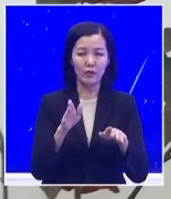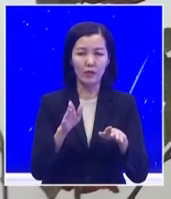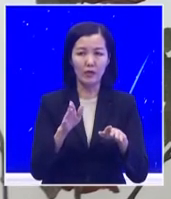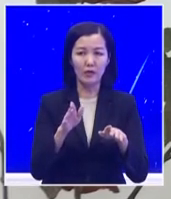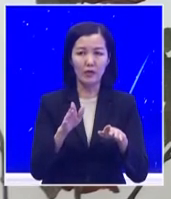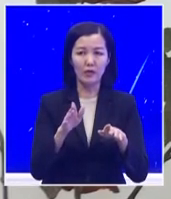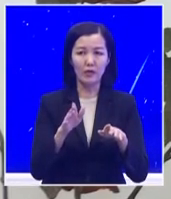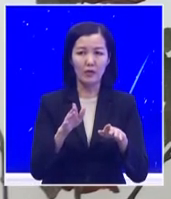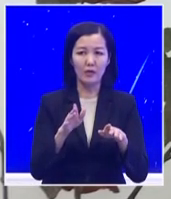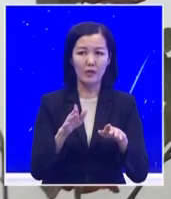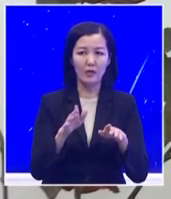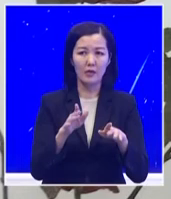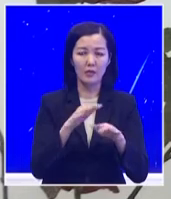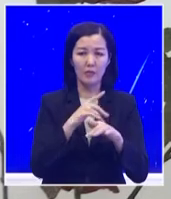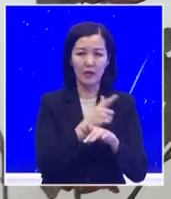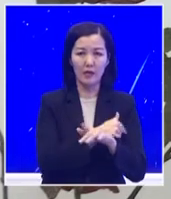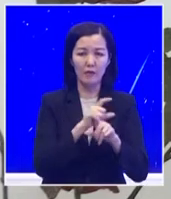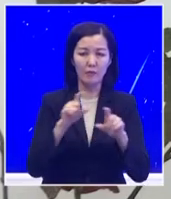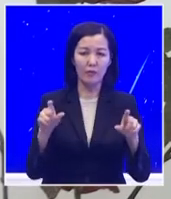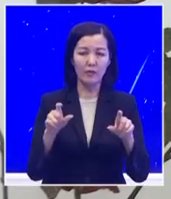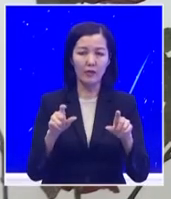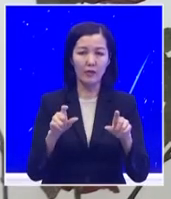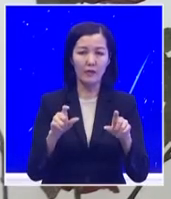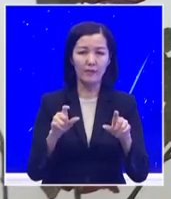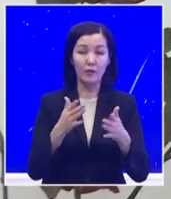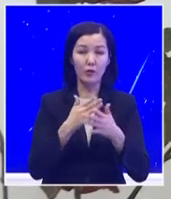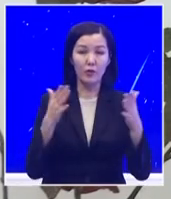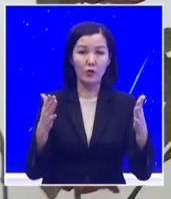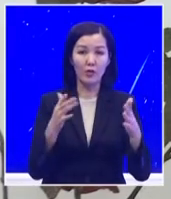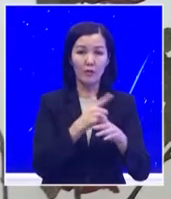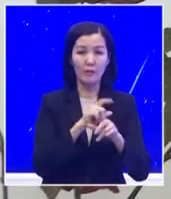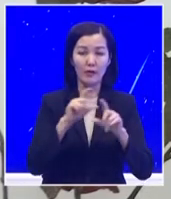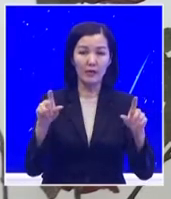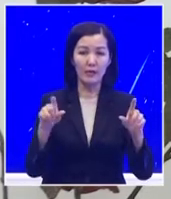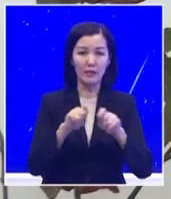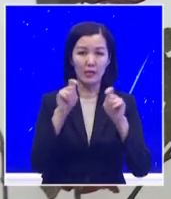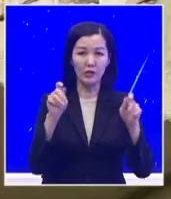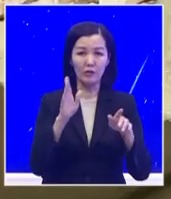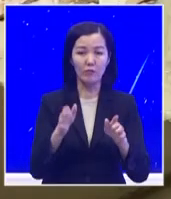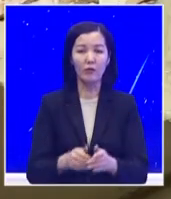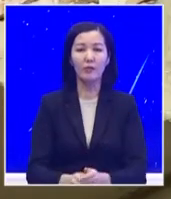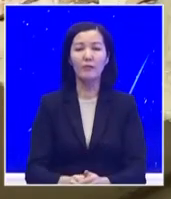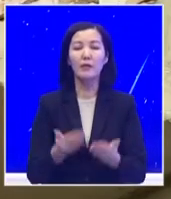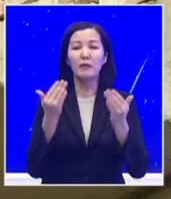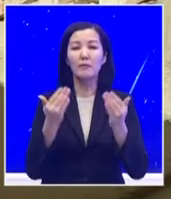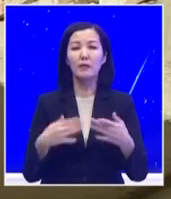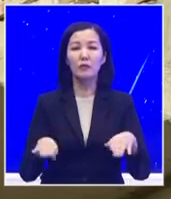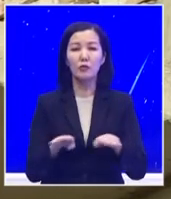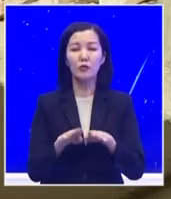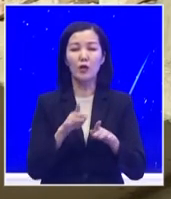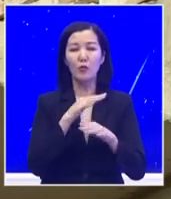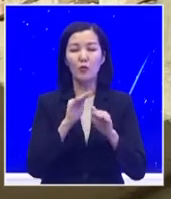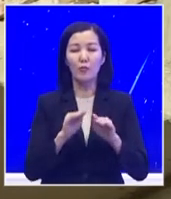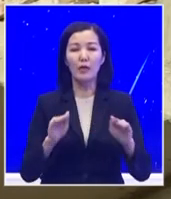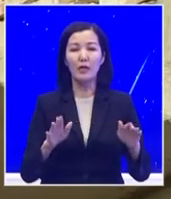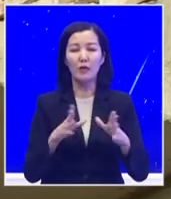жерде жаңағы многопрофильный ауданаралық сондай бір үлкен больница іске қосылады. Биыл сондай-ақ көпбалалы